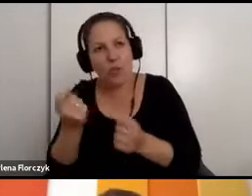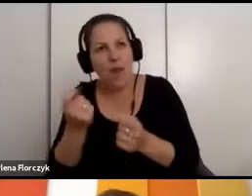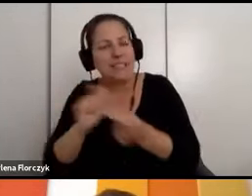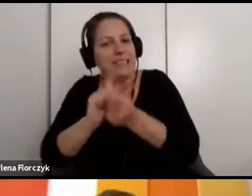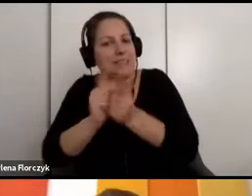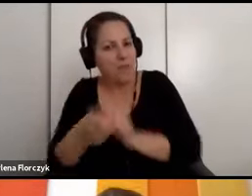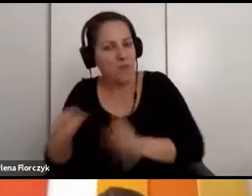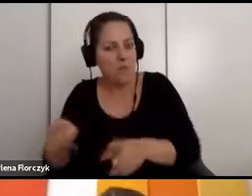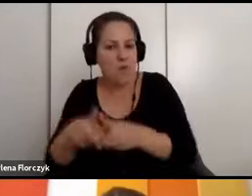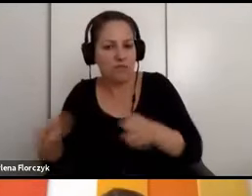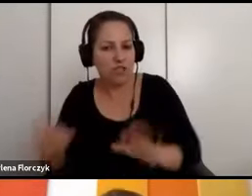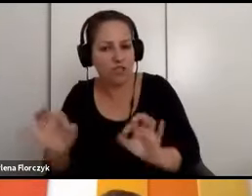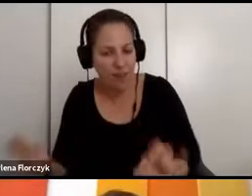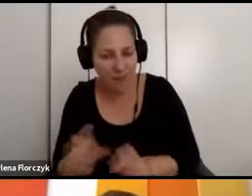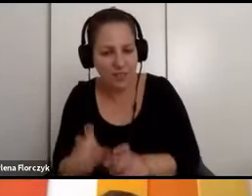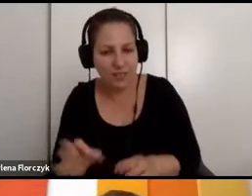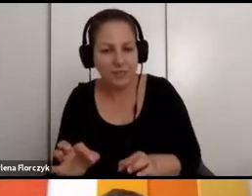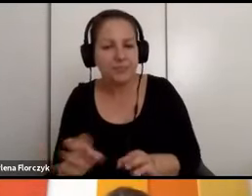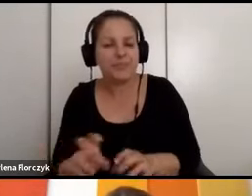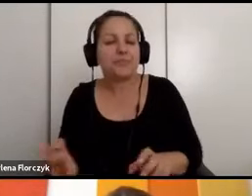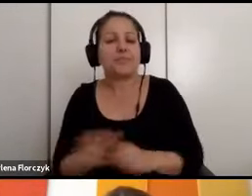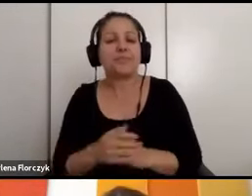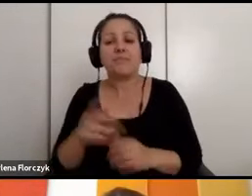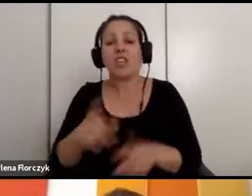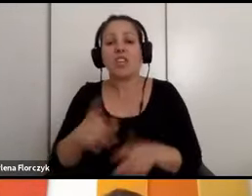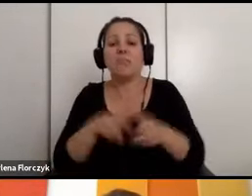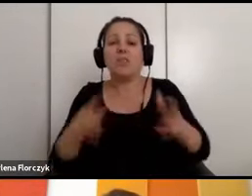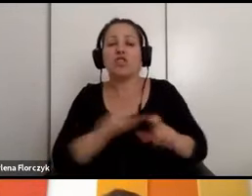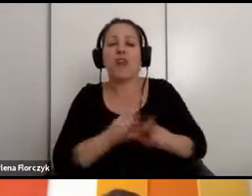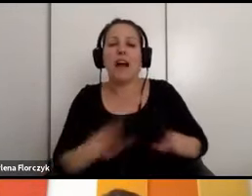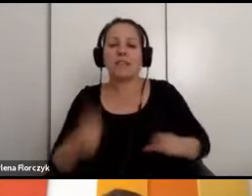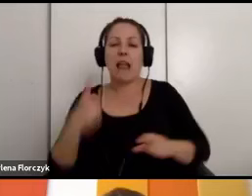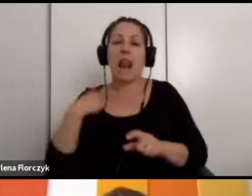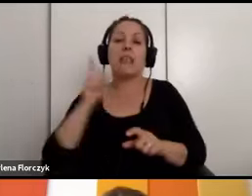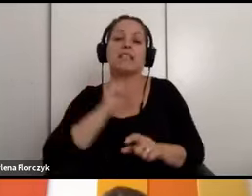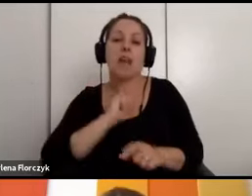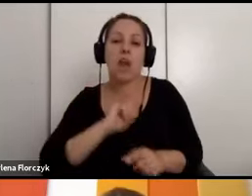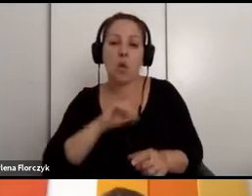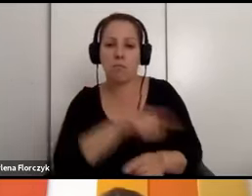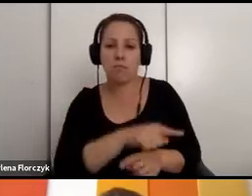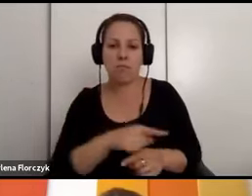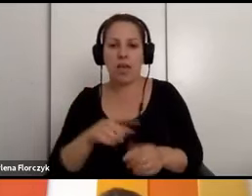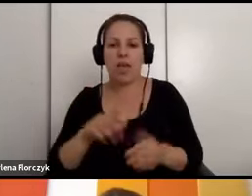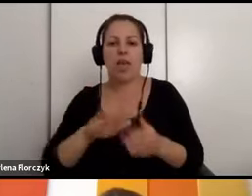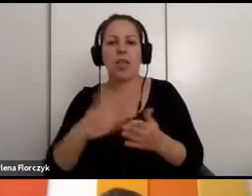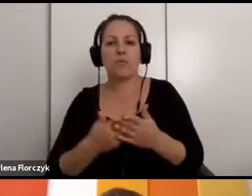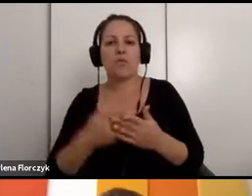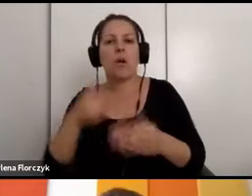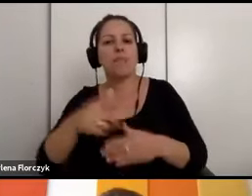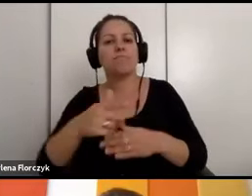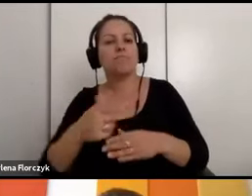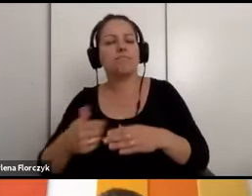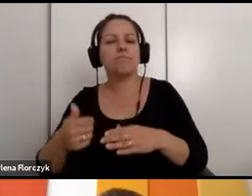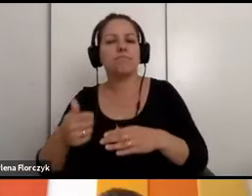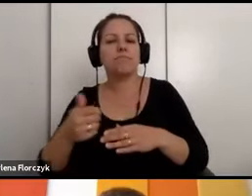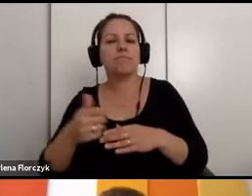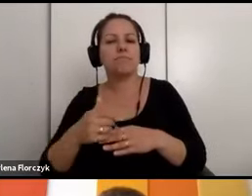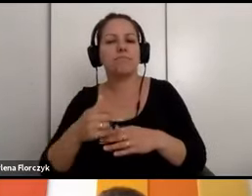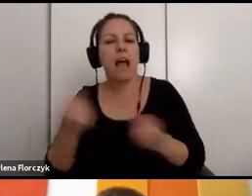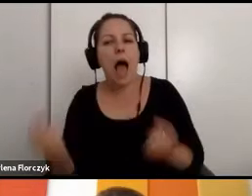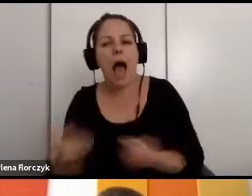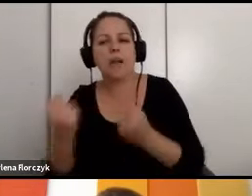czasach, ale w czasach, kiedy byłam licealistką, no to na przykład nie chciałam na forum się tak bardzo